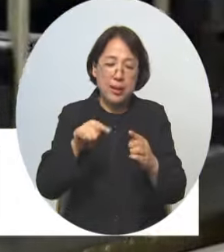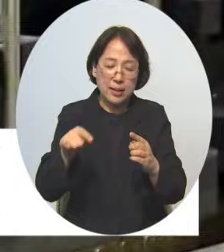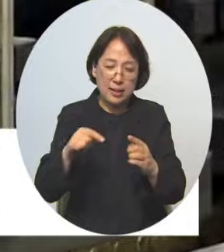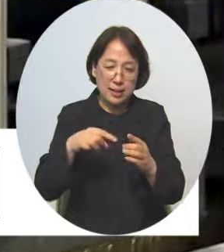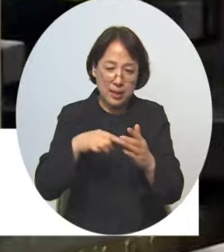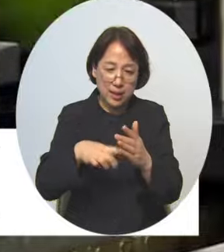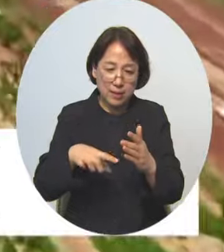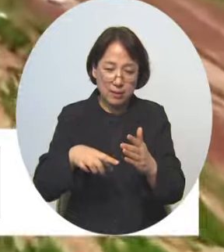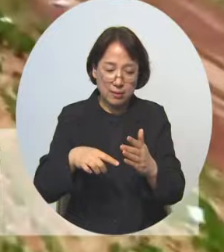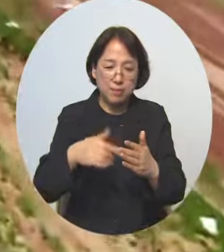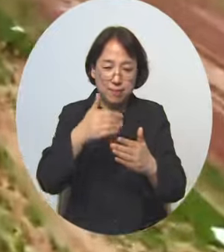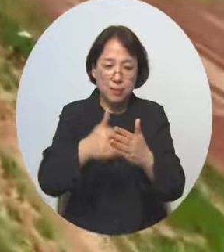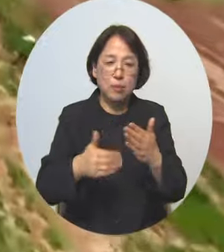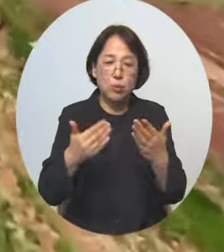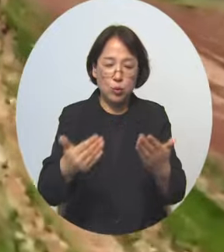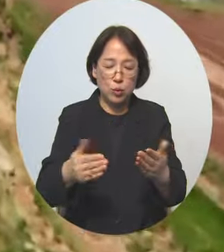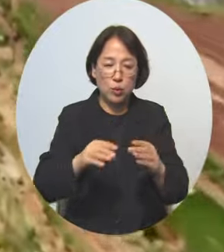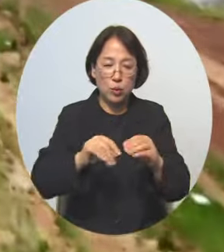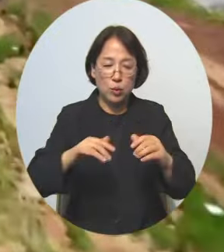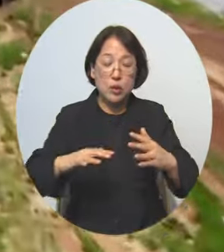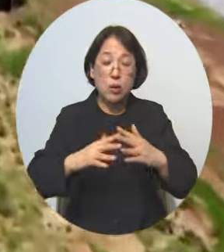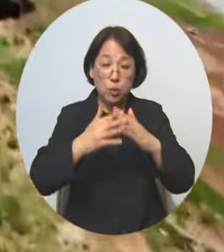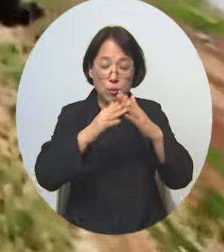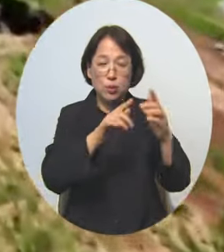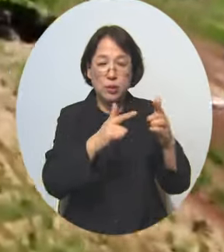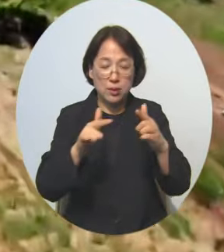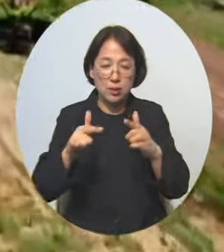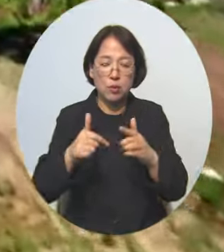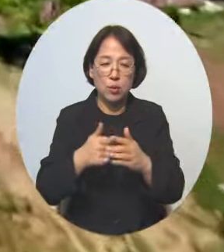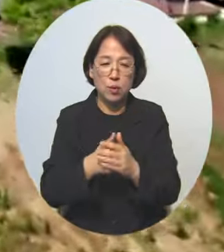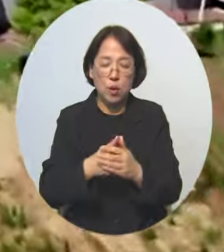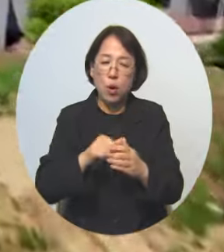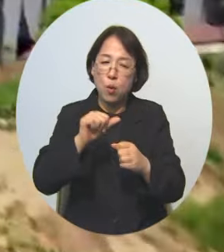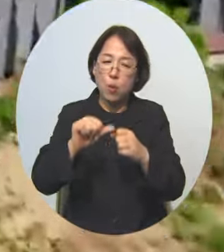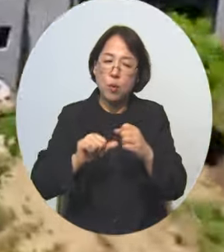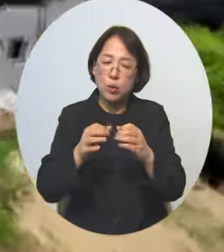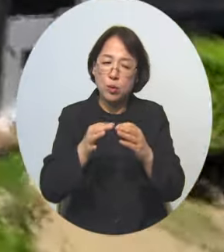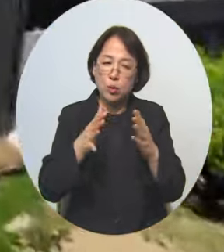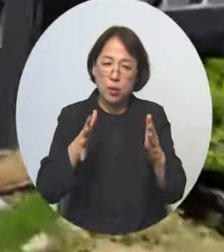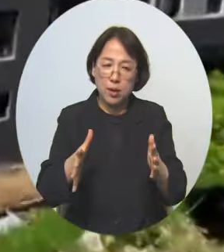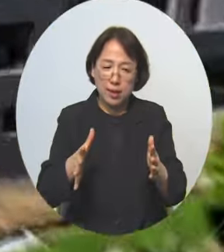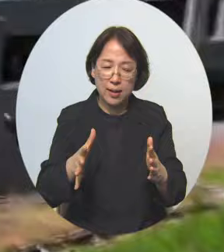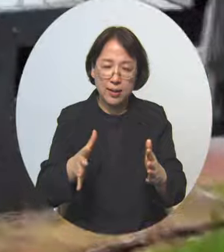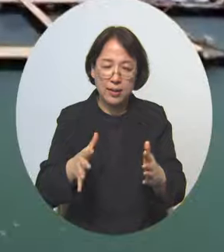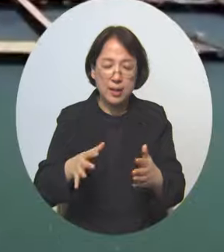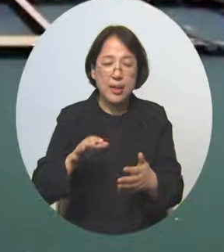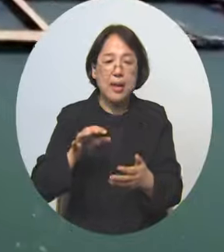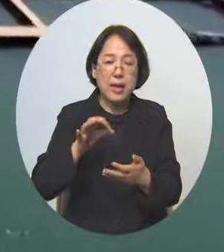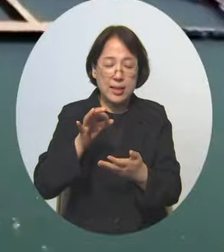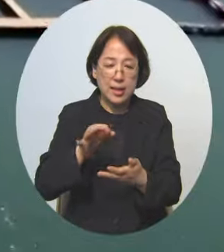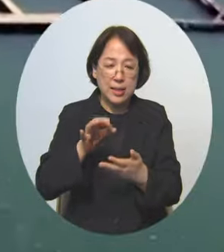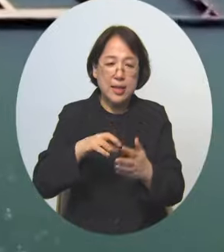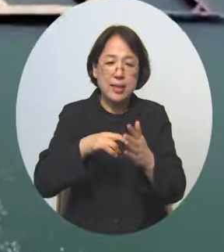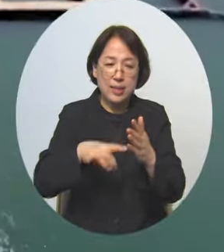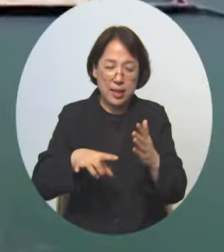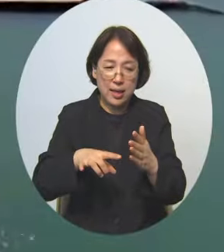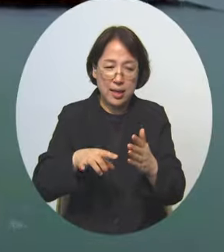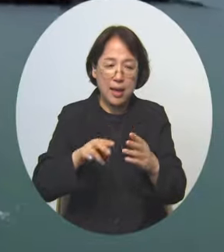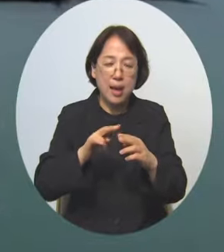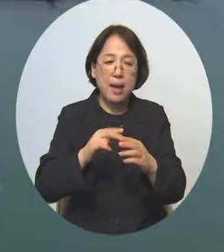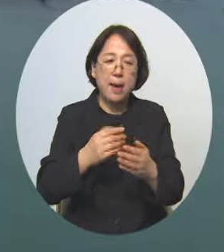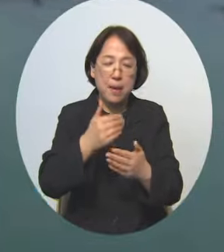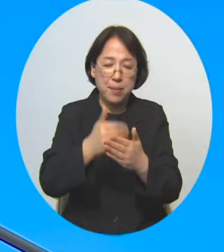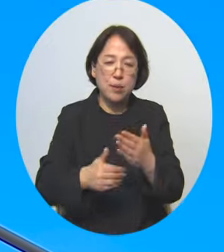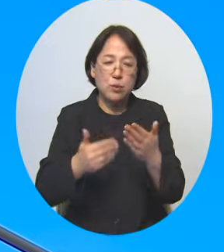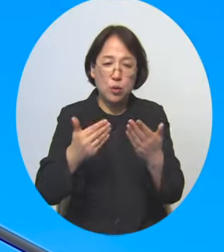감면합니다. 토지, 건물 등 사업용 부동산도 5년간 재산세를 전액 면제하고 이후에도 5년간 절반으로